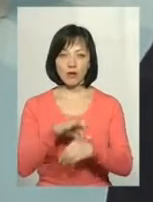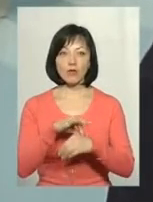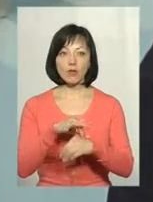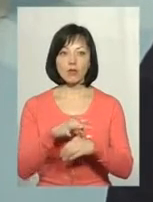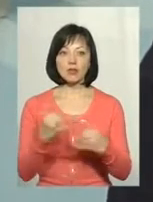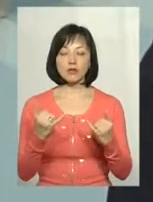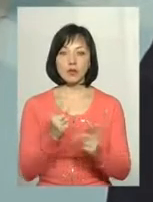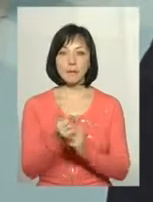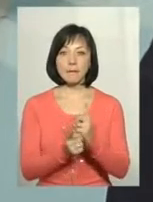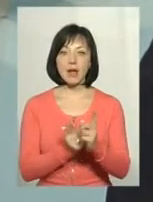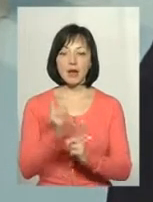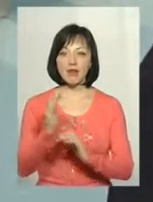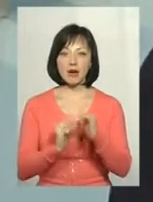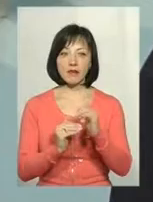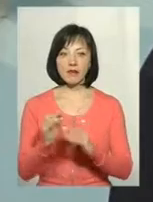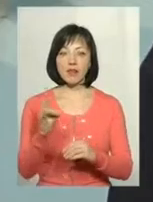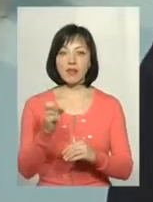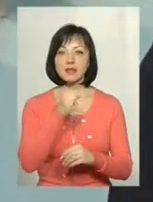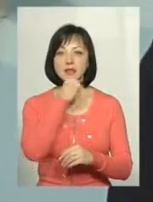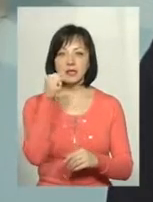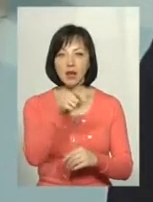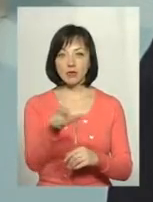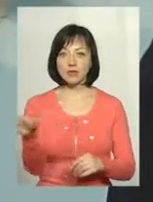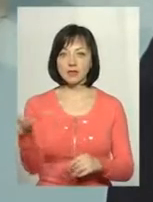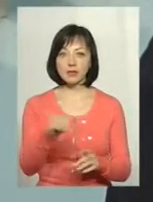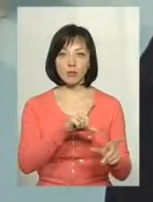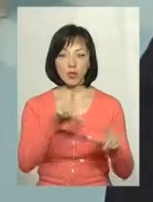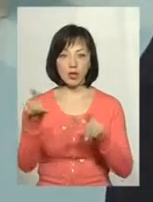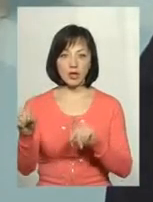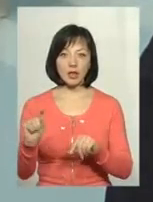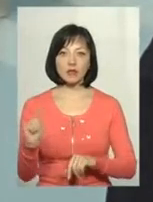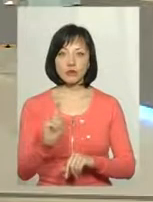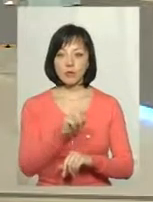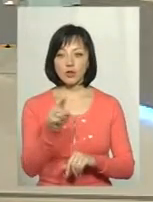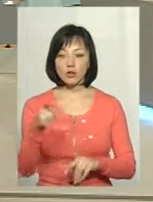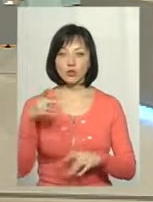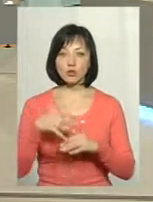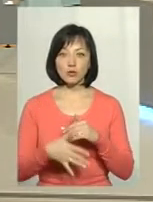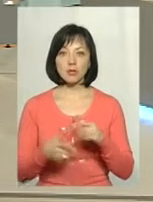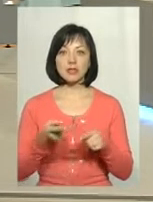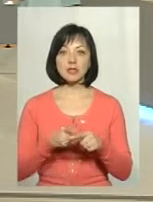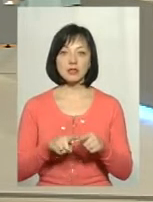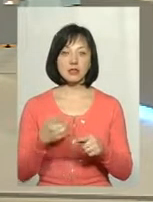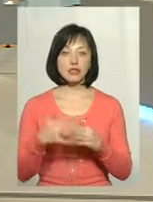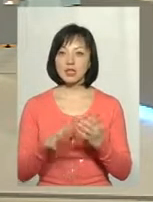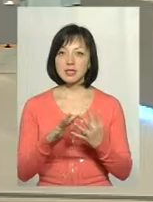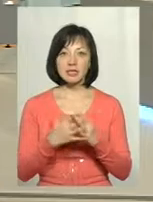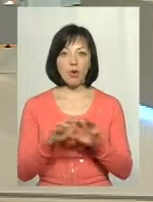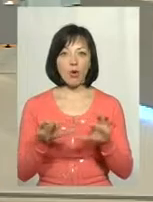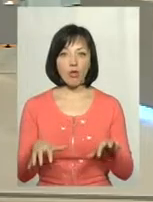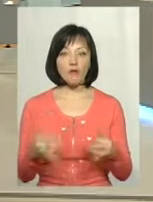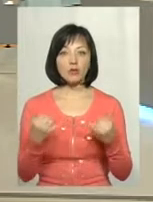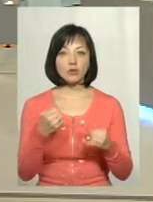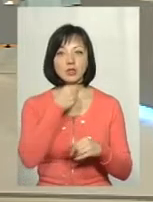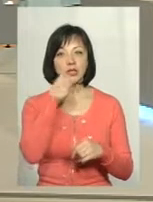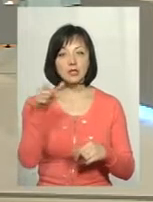сьогодні перекваліфікацію. Навіть старости наші всі до одного поїхали, щоб вони зрозуміли, що вже це вже він не сільський голова. Він сьогодні